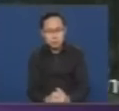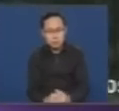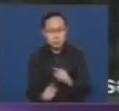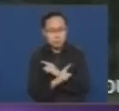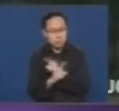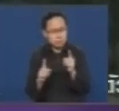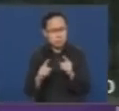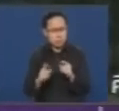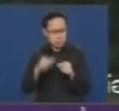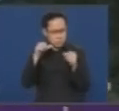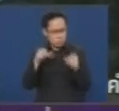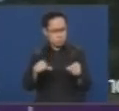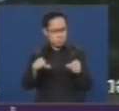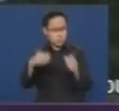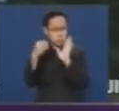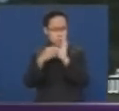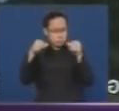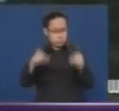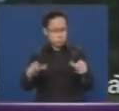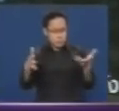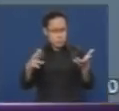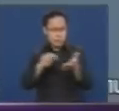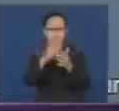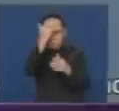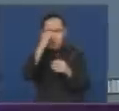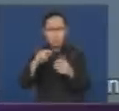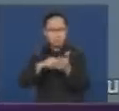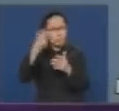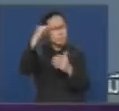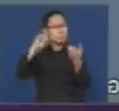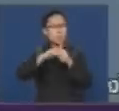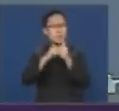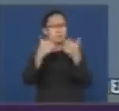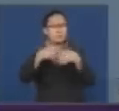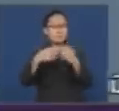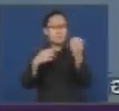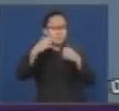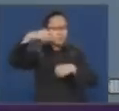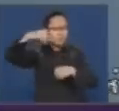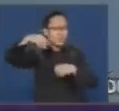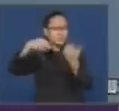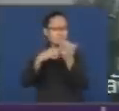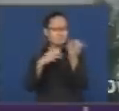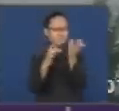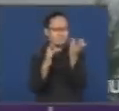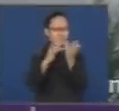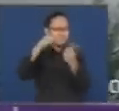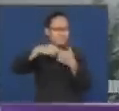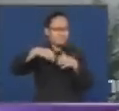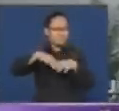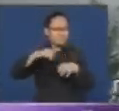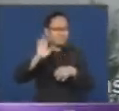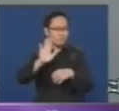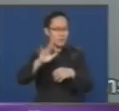ใดและไม่มีการกดสัญญาณเตือนภัยในพื้นที่ดังกล่าวแต่อาจจะเกิดจากความขัดข้องของระบบนายตรี